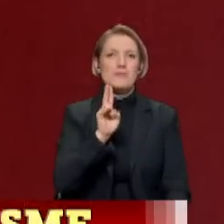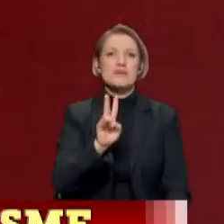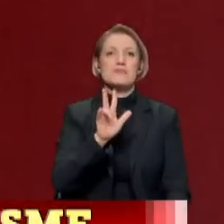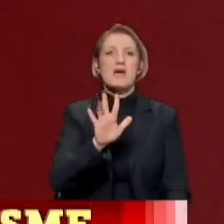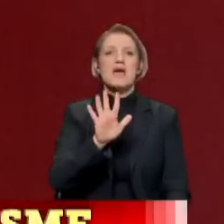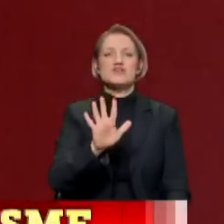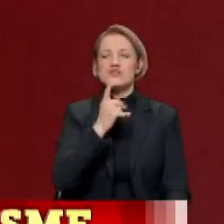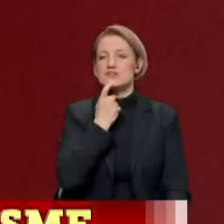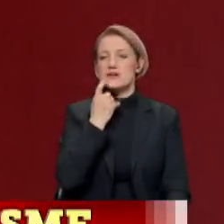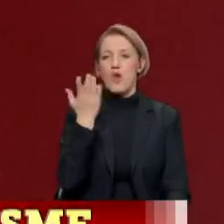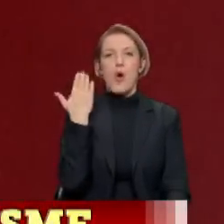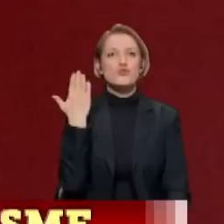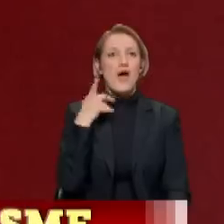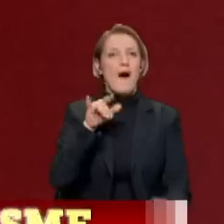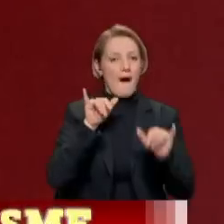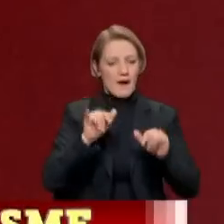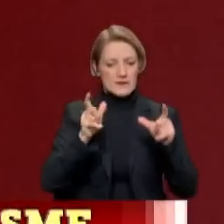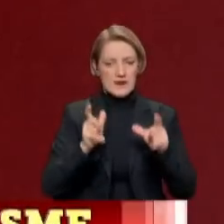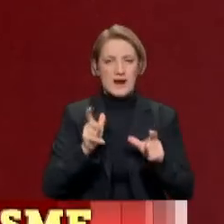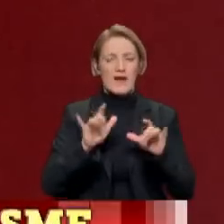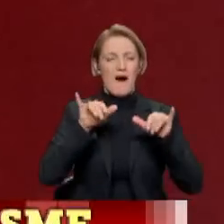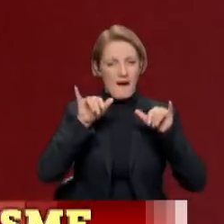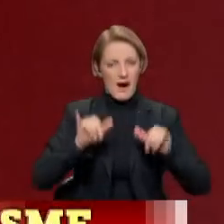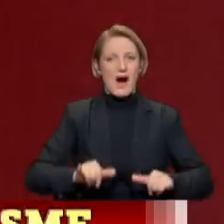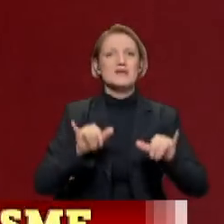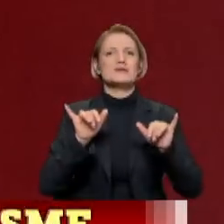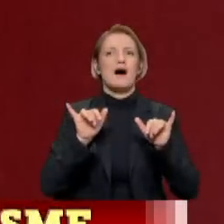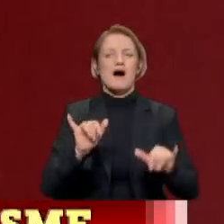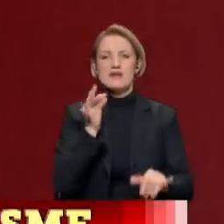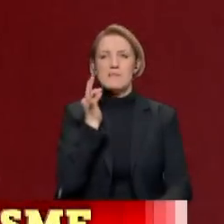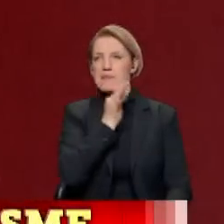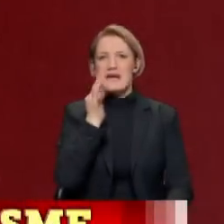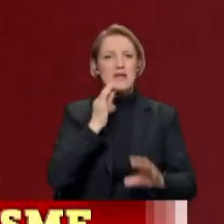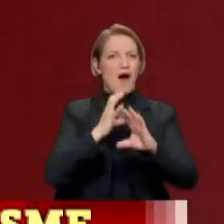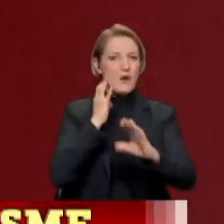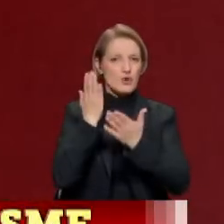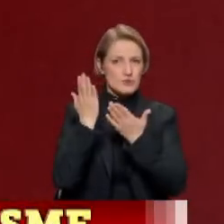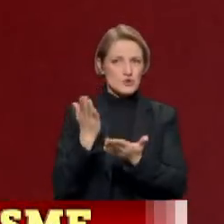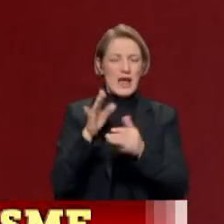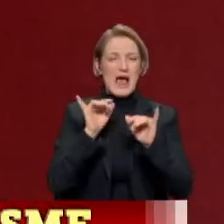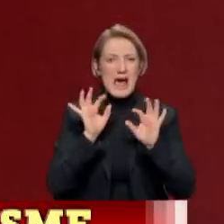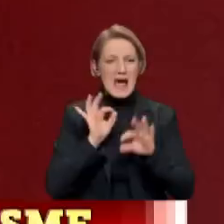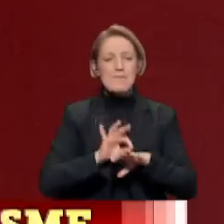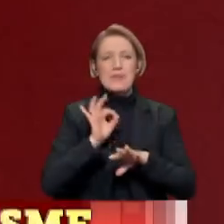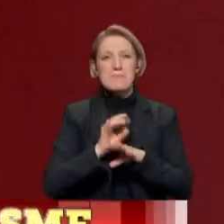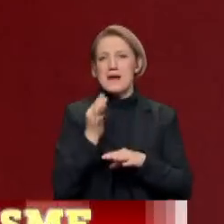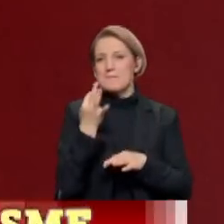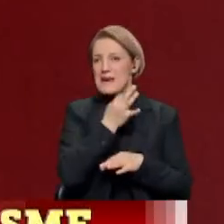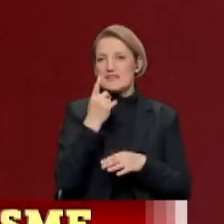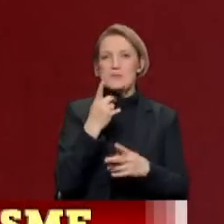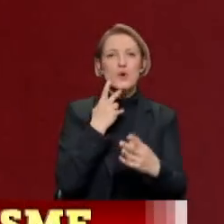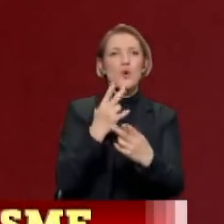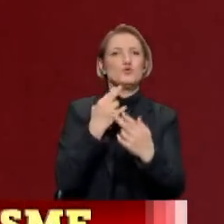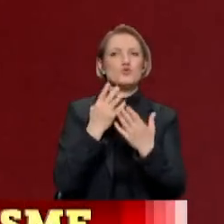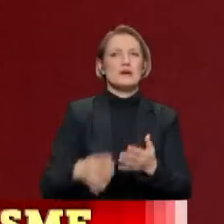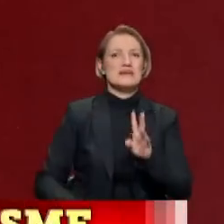önce aynı yerde, aynı sahne, aynı benzer araç, hemen hemen benzer bir konuşma